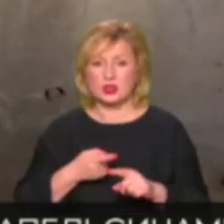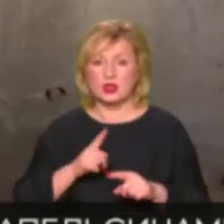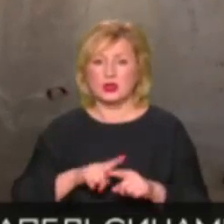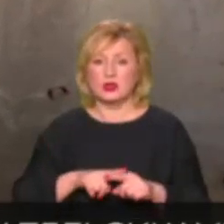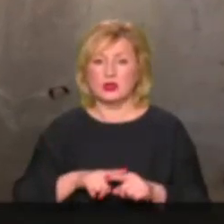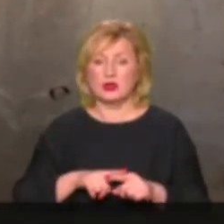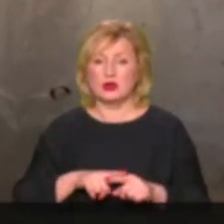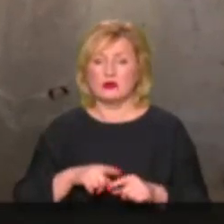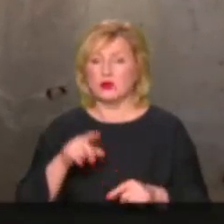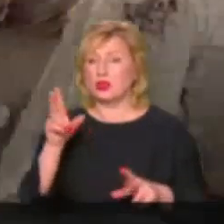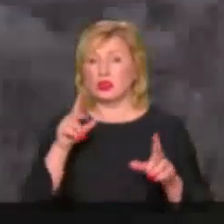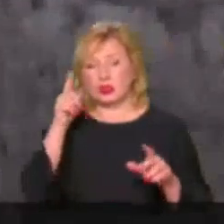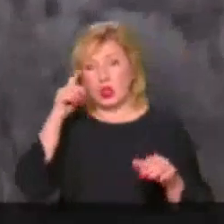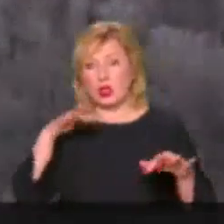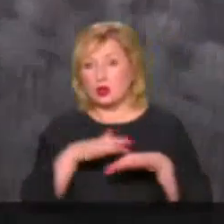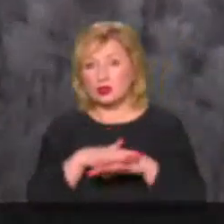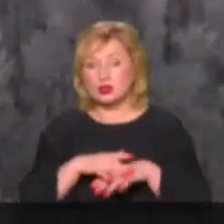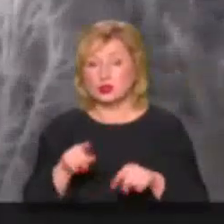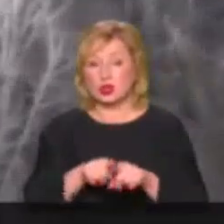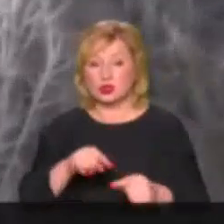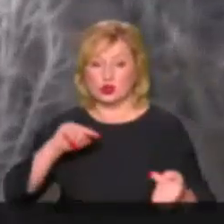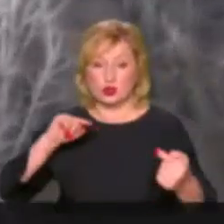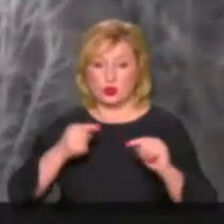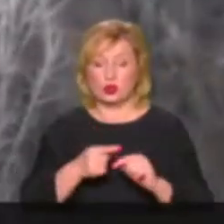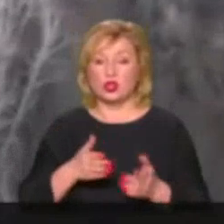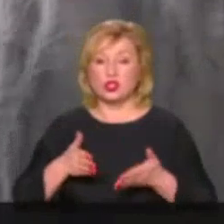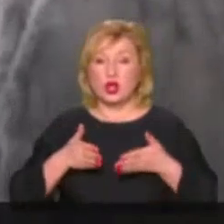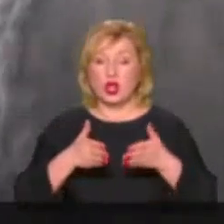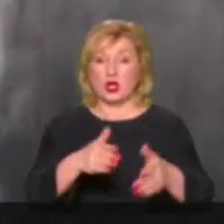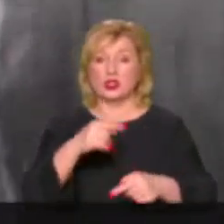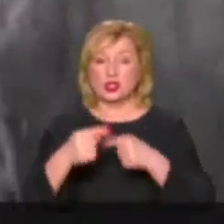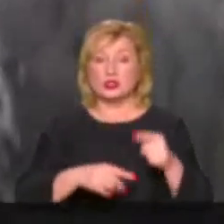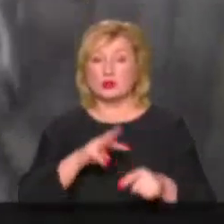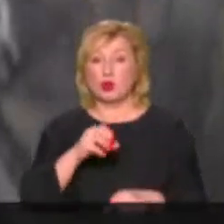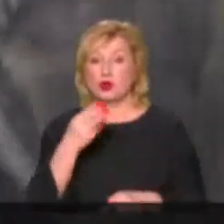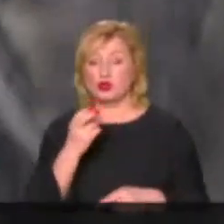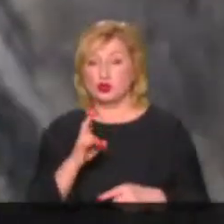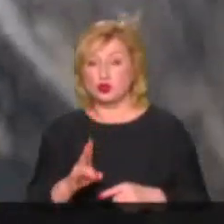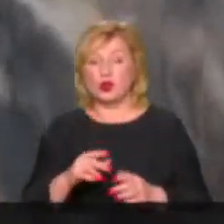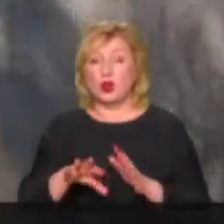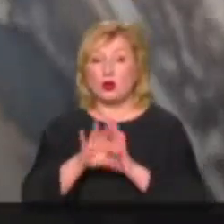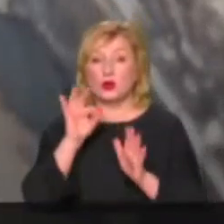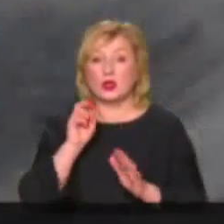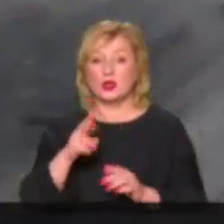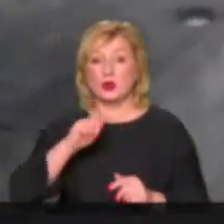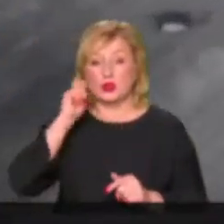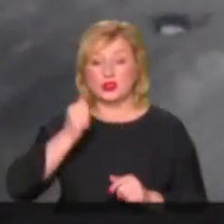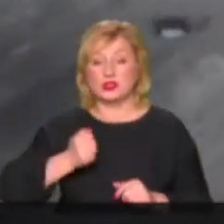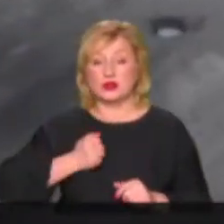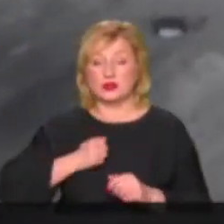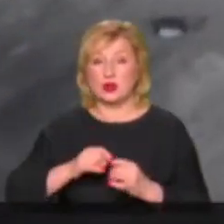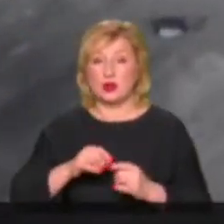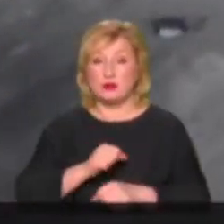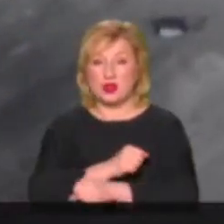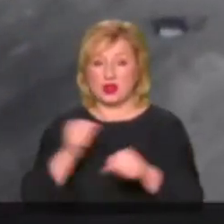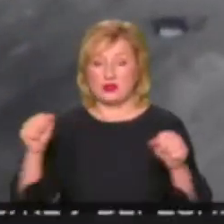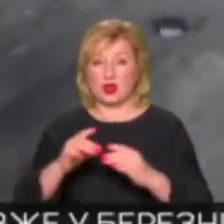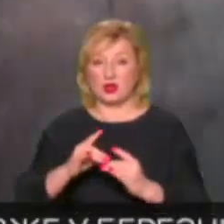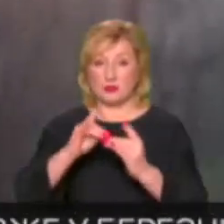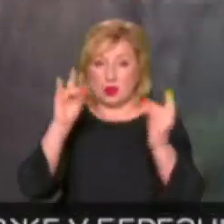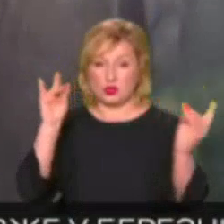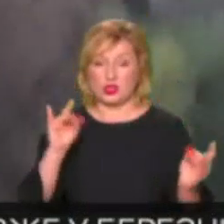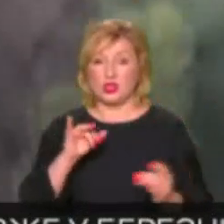не розчитували такого супротиву. Шлях через Мощун росіяни обрали після того, як українські військові підірвали мости в Бучі та Ірпені.